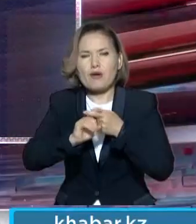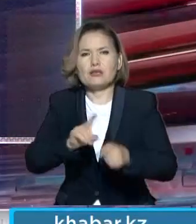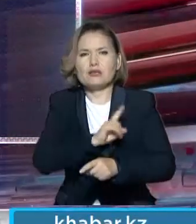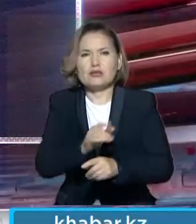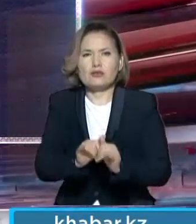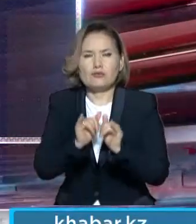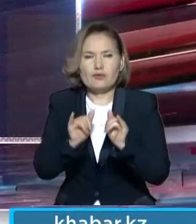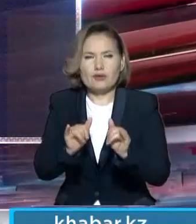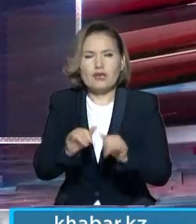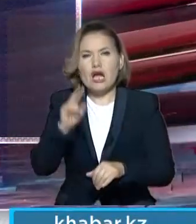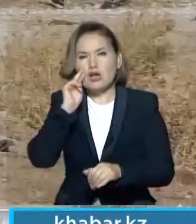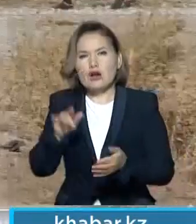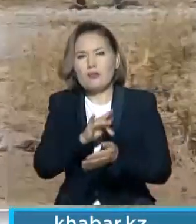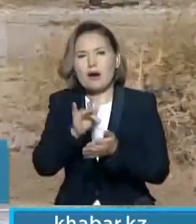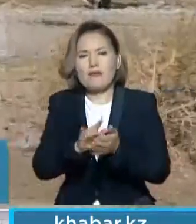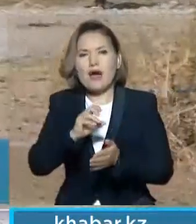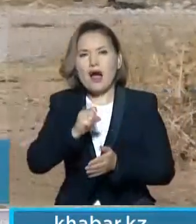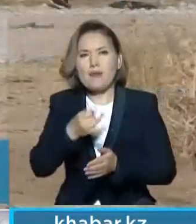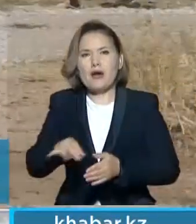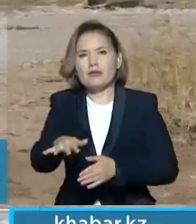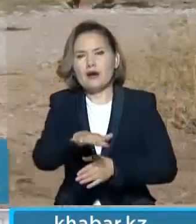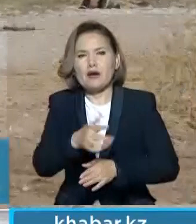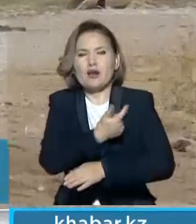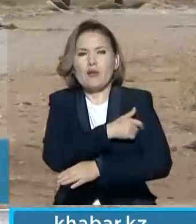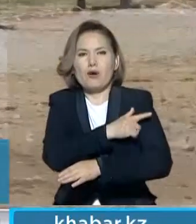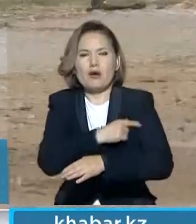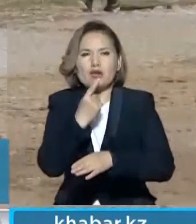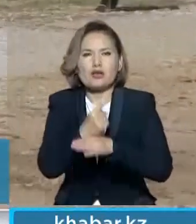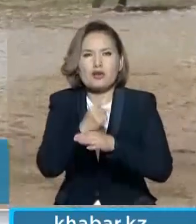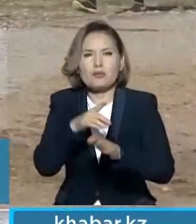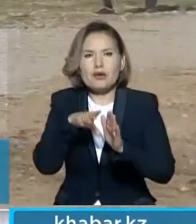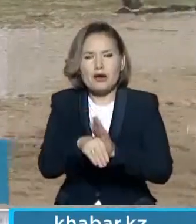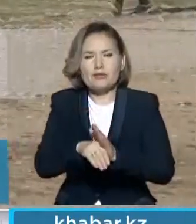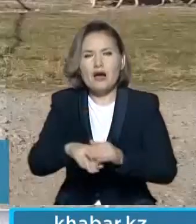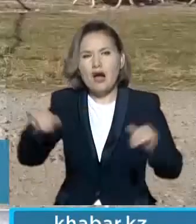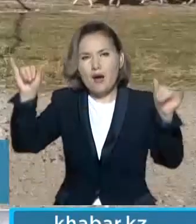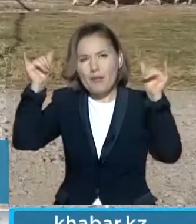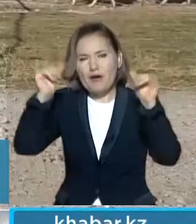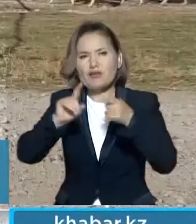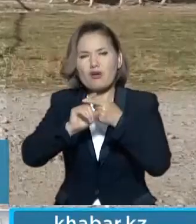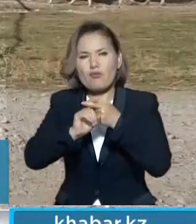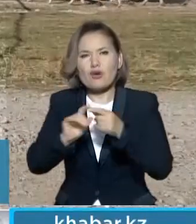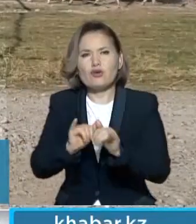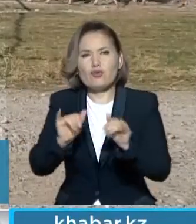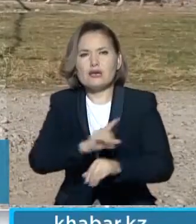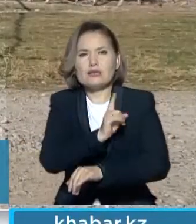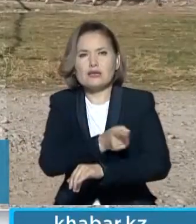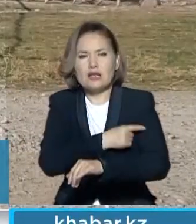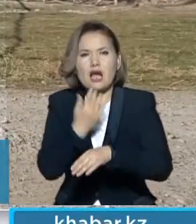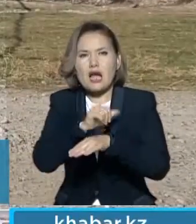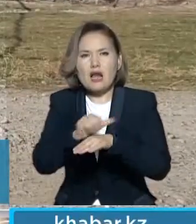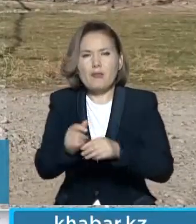тұрақты. Ал Шымкенттегі Абай ауданында санитарлық шектеу енгізілді. Мал арасында бруцеллез таралып жатыр.